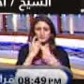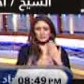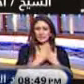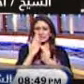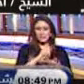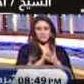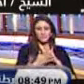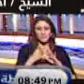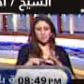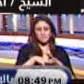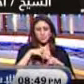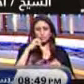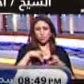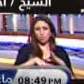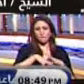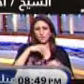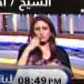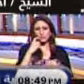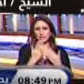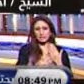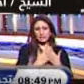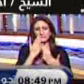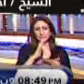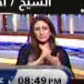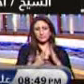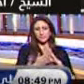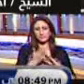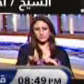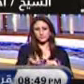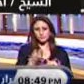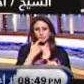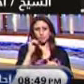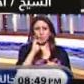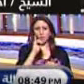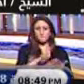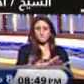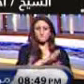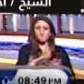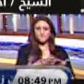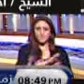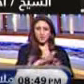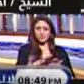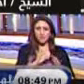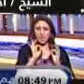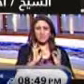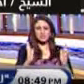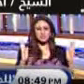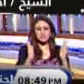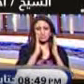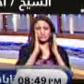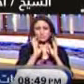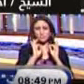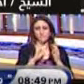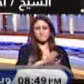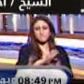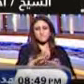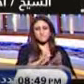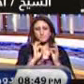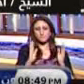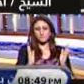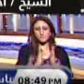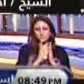جديدة، يعني حتى المشاكل الأساسية بتاعت المجتمع دكتور عمرو لم تواجهها. واللي